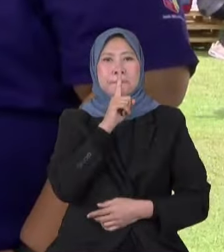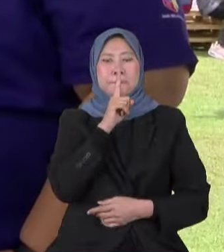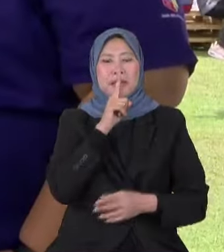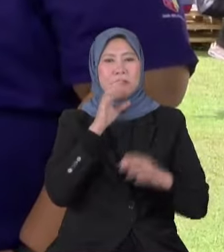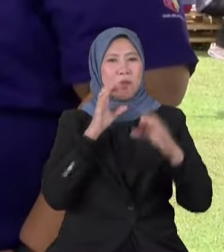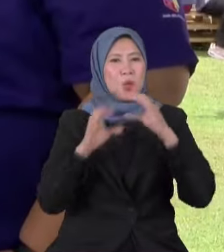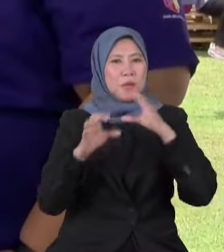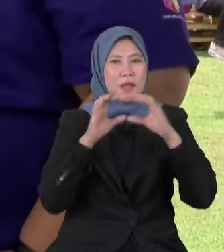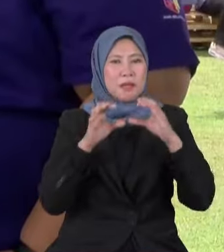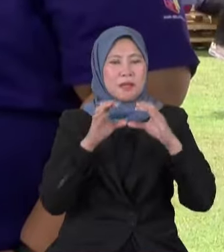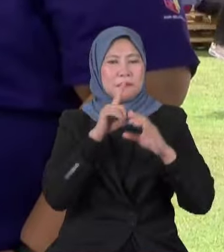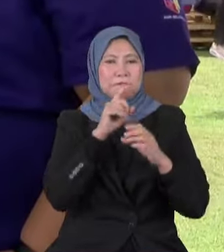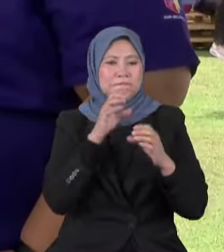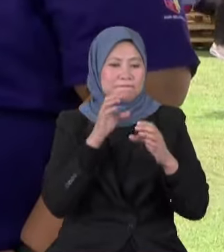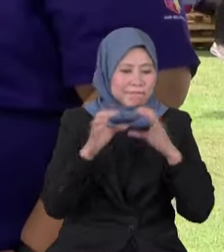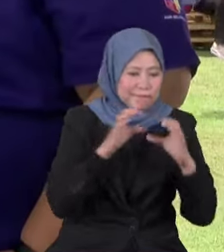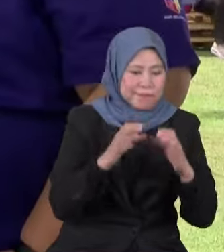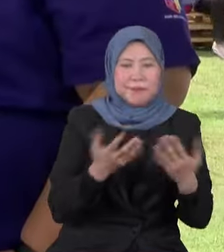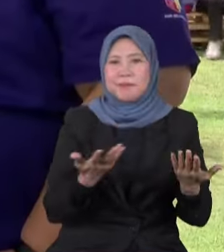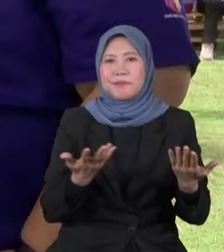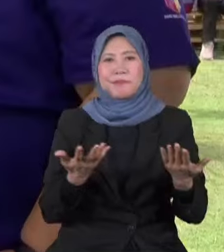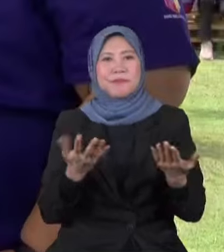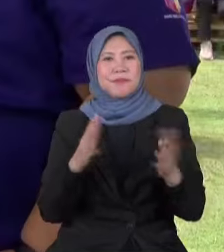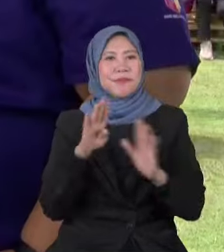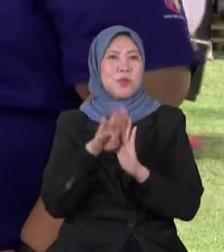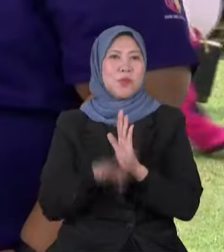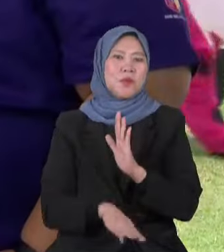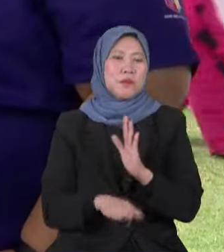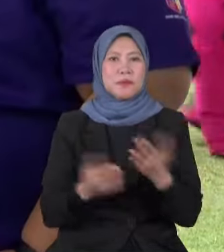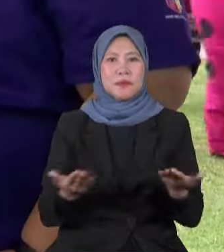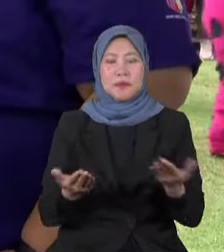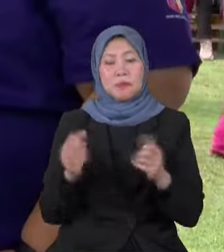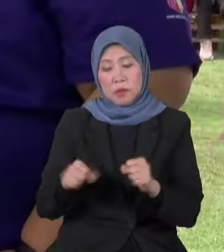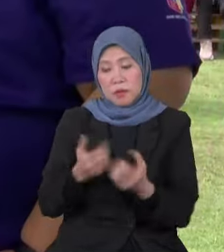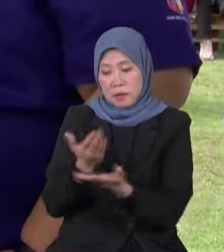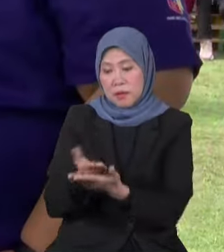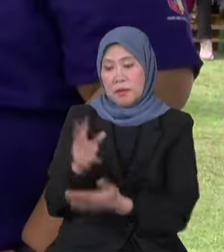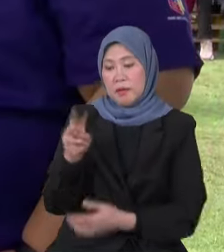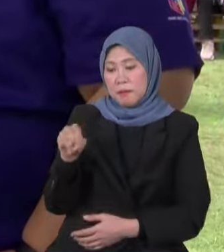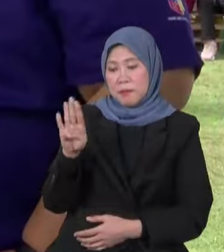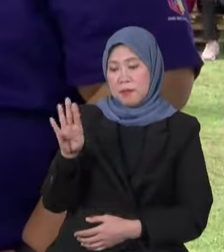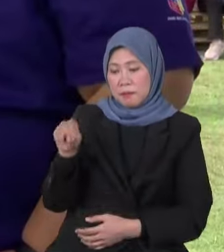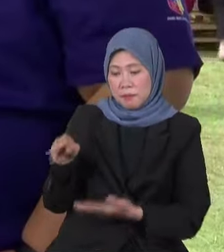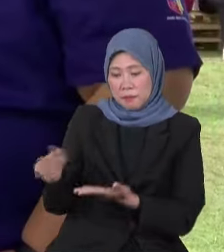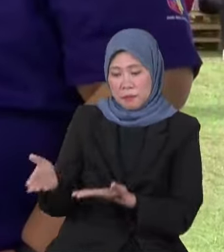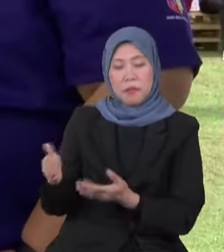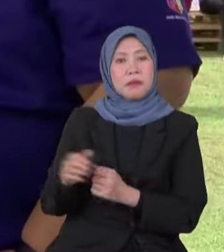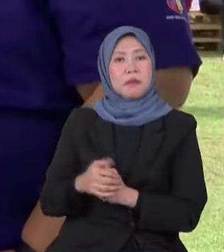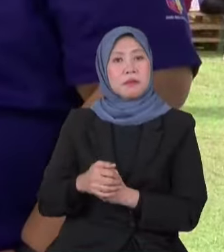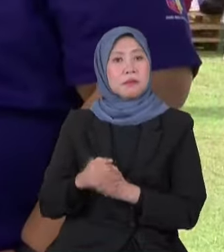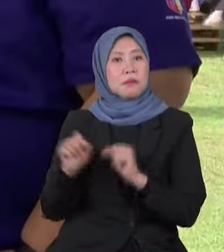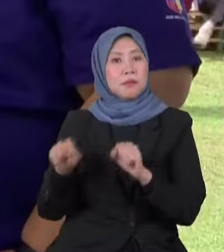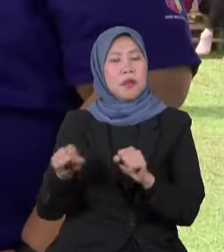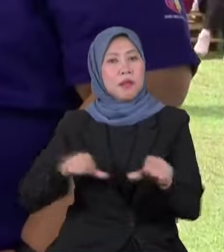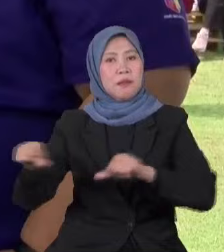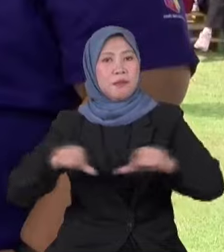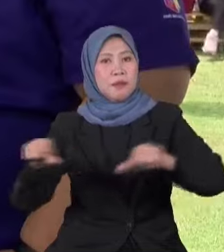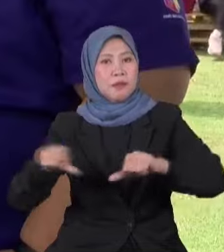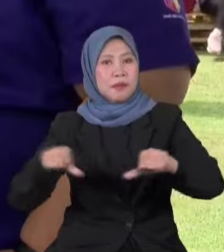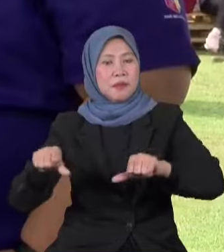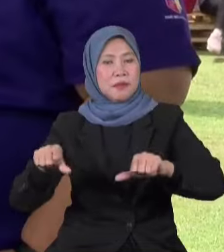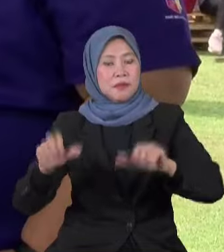Fairuz boleh cadangkan mungkin daripada Majlis Belia Malaysia, apakah antara rangka-rangka kerja ataupun aktiviti yang